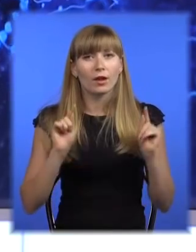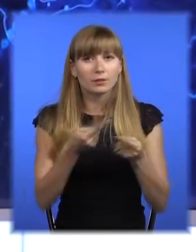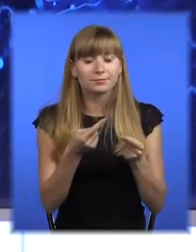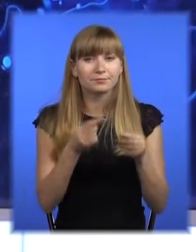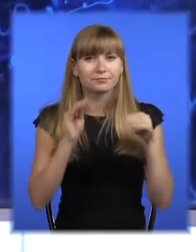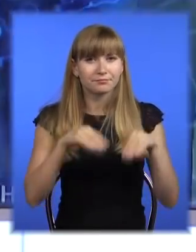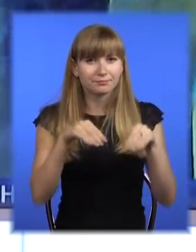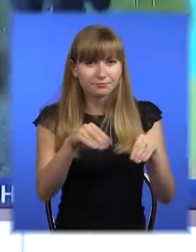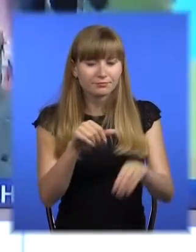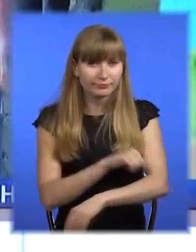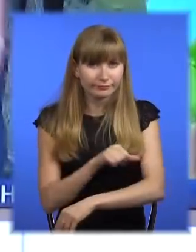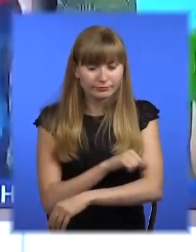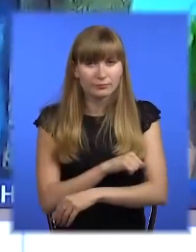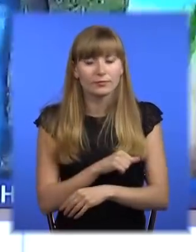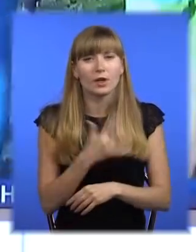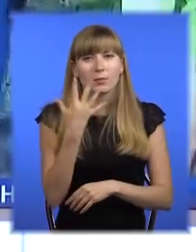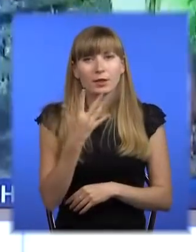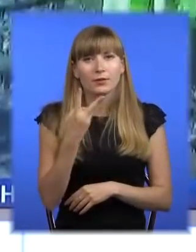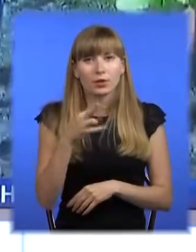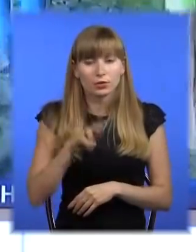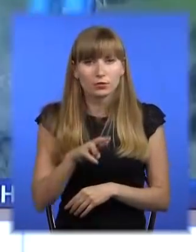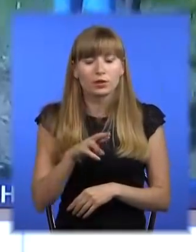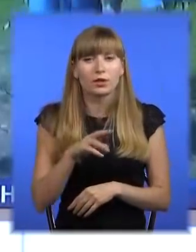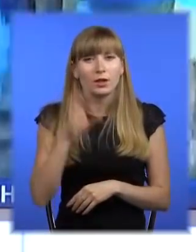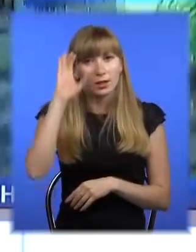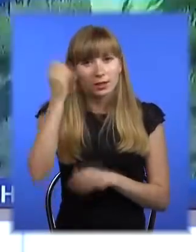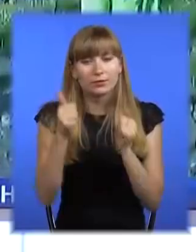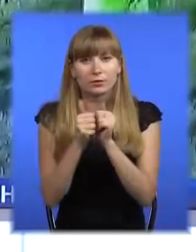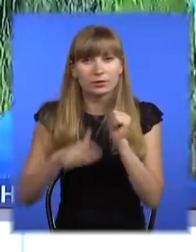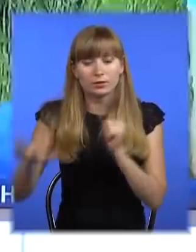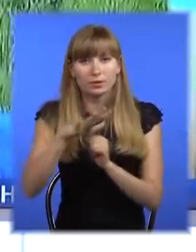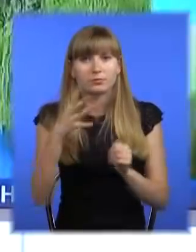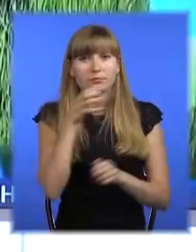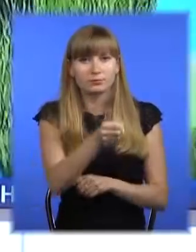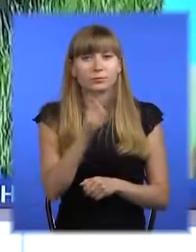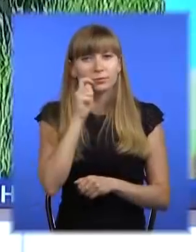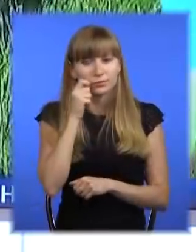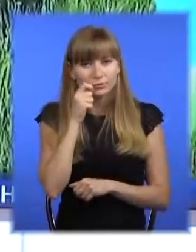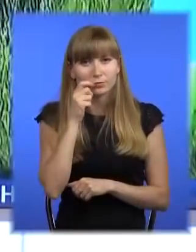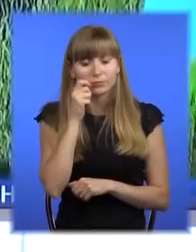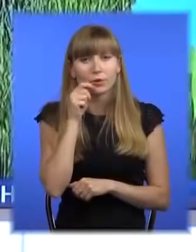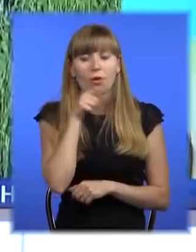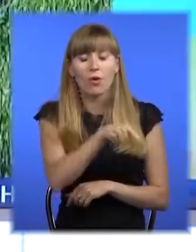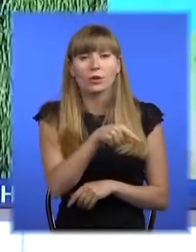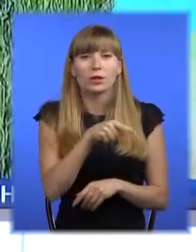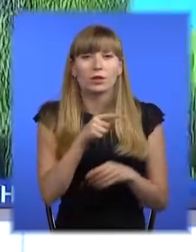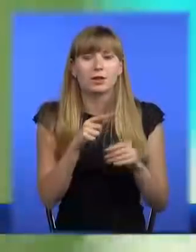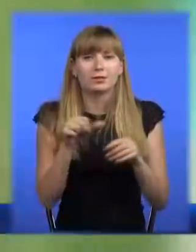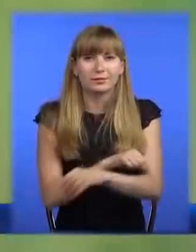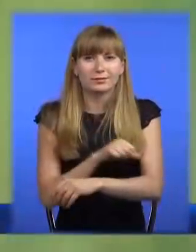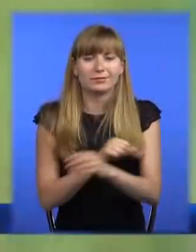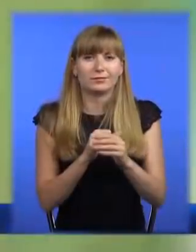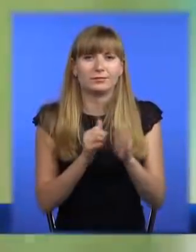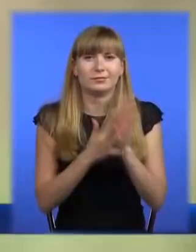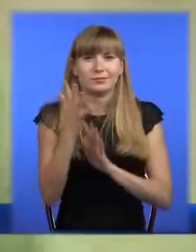Впіймали горе-садівника. 5 липня під Кривим Рогом правоохоронці затримали чоловіка, який вирощував коноплю. Операція